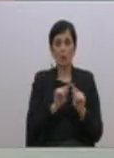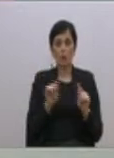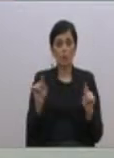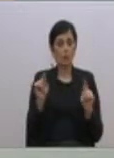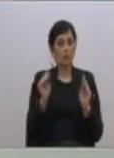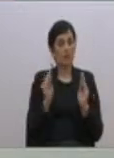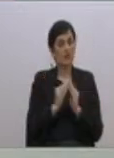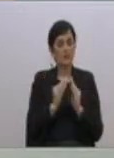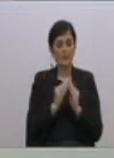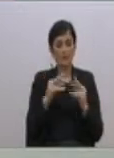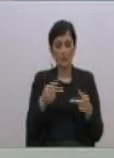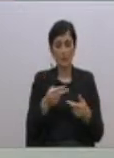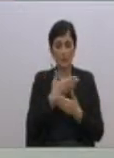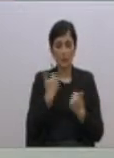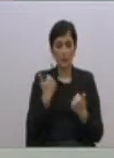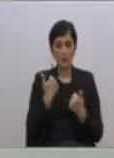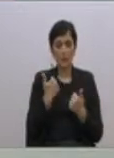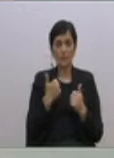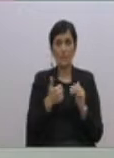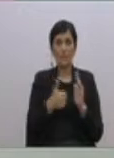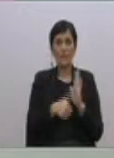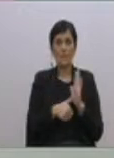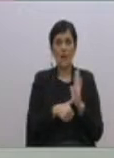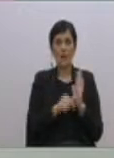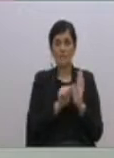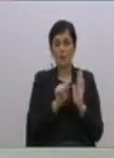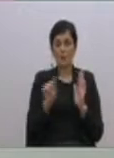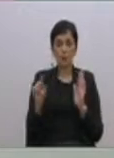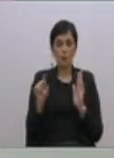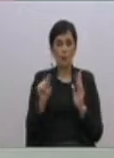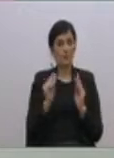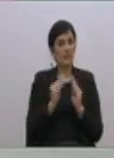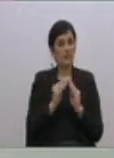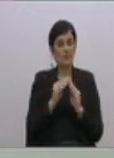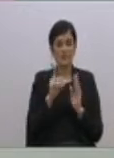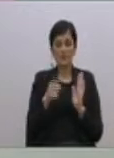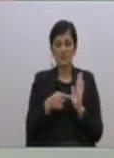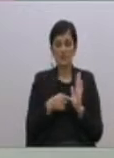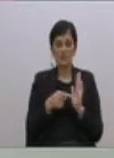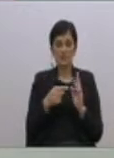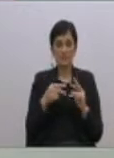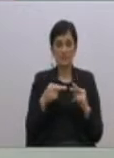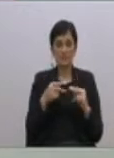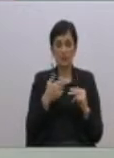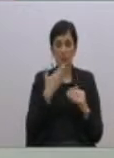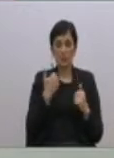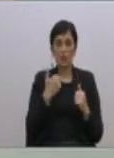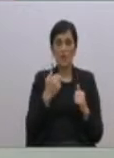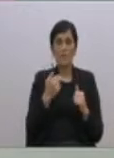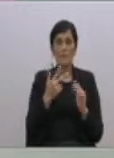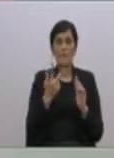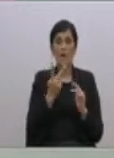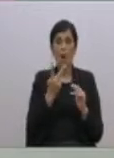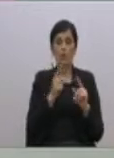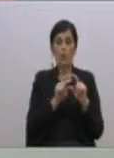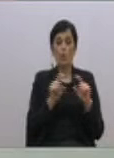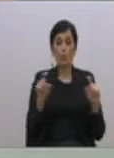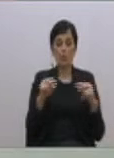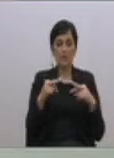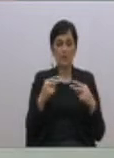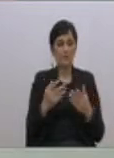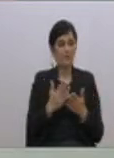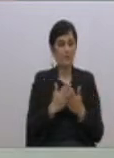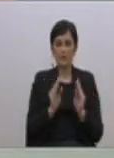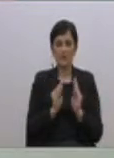უცვლელი რედაქციით არის წარმოდგენილი. Კითხვები არის მეექვსე პუნქტი. აქაც ცვლილებები არ განხორციელებულა. Კითხვები არ არის მეორე მოხშეთვალეს ცვლილება.